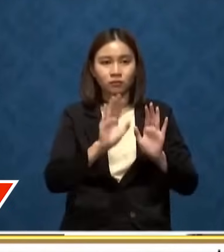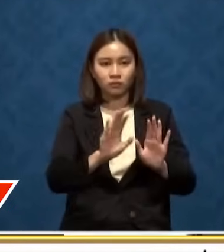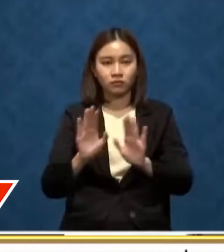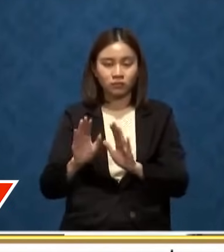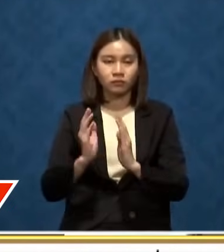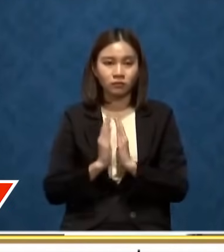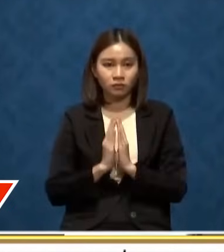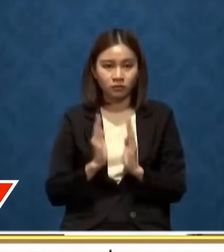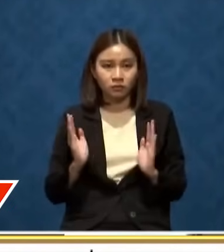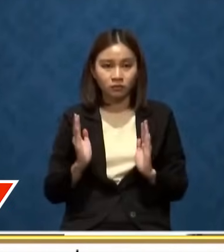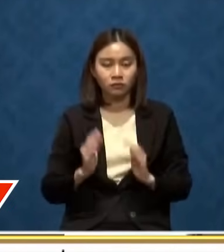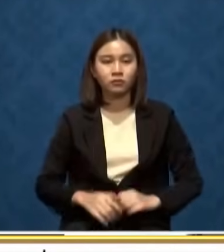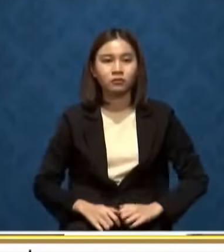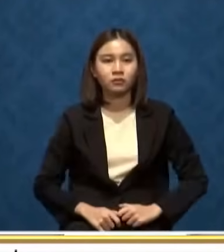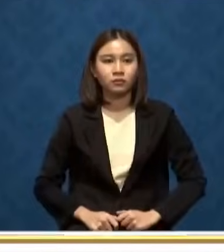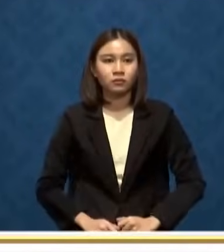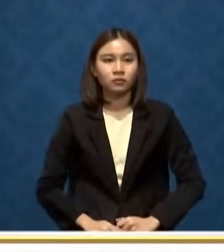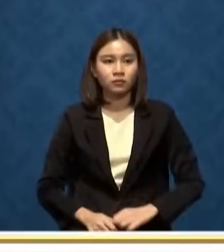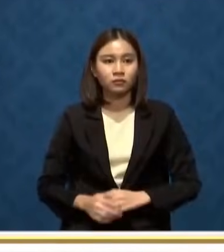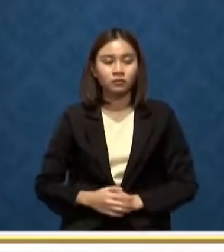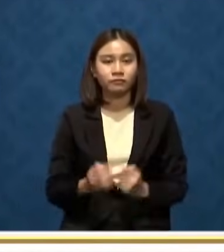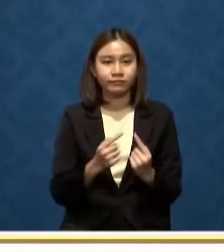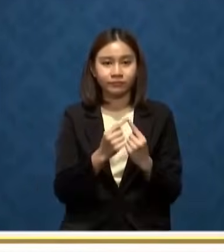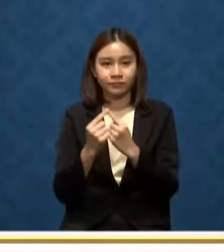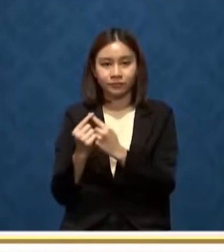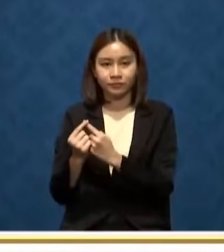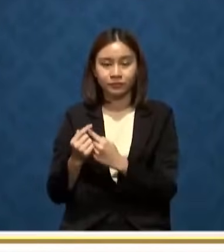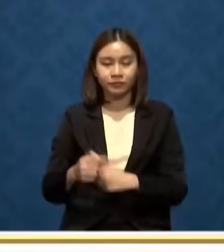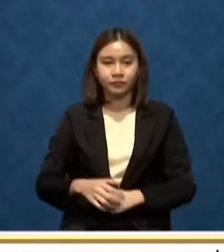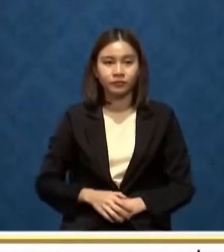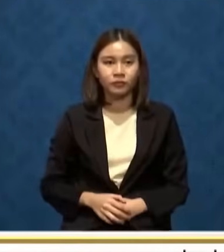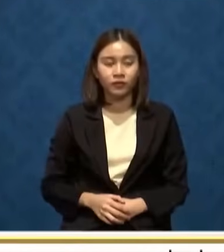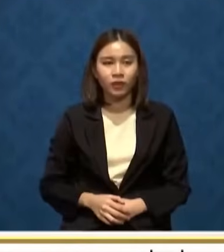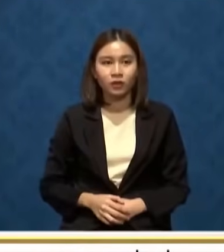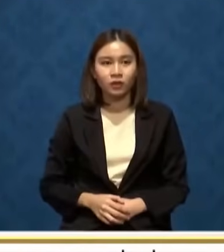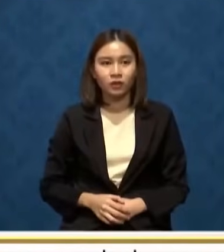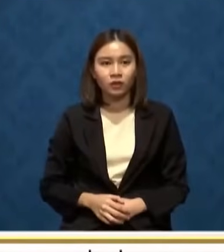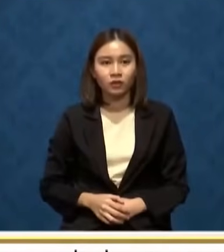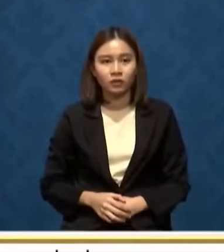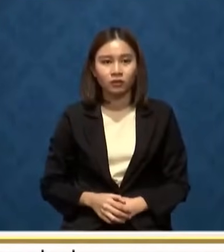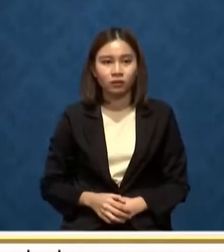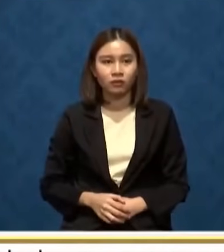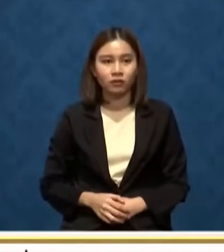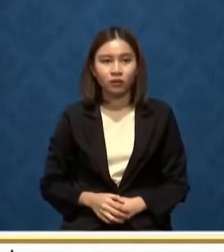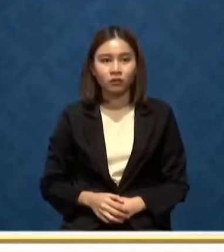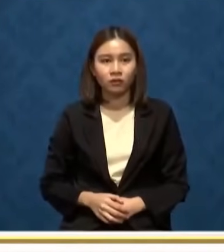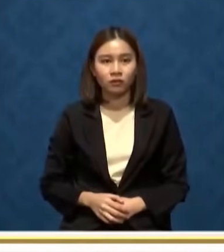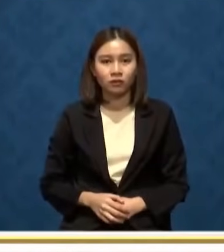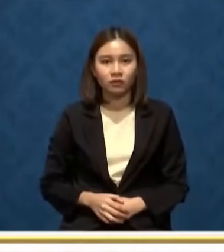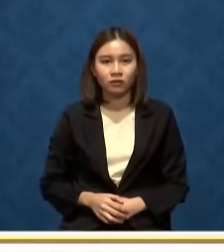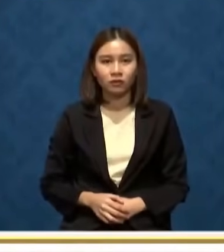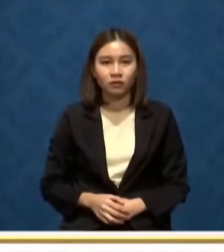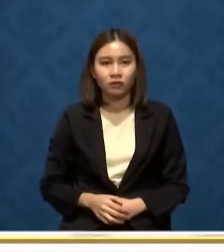ค่ะขอบคุณค่ะ ครับขอบคุณครับต่อไปท่านเกียรติคุณต้นยางครับเชิญครับ